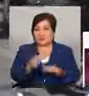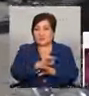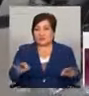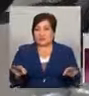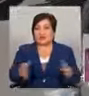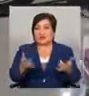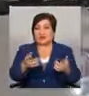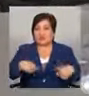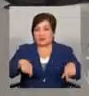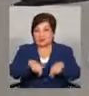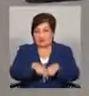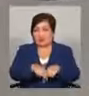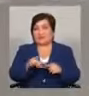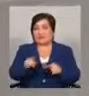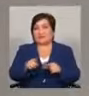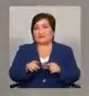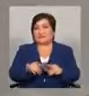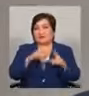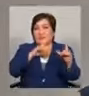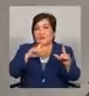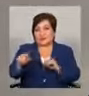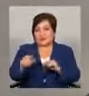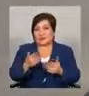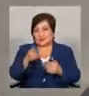осы мемлекеттік туымызды алып жүрмек.